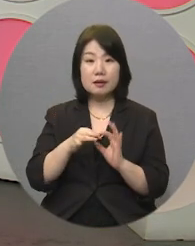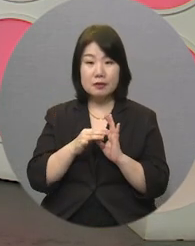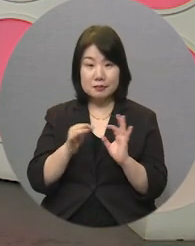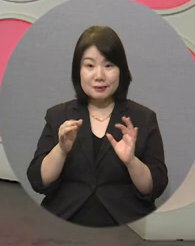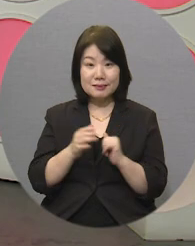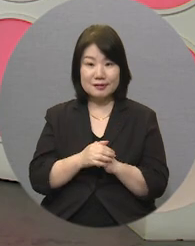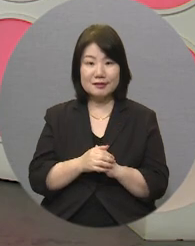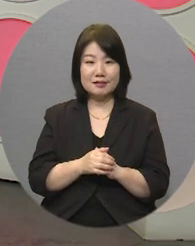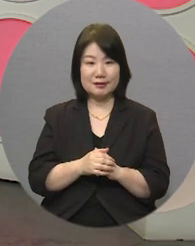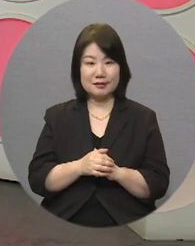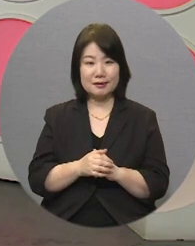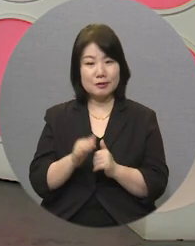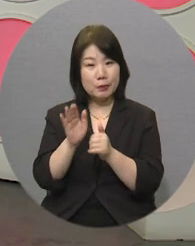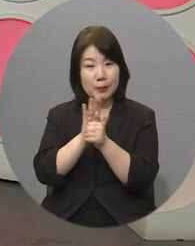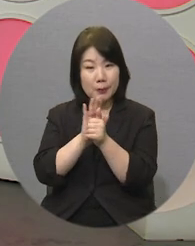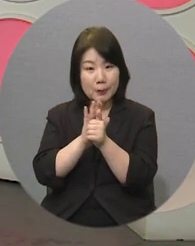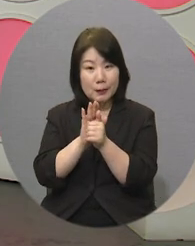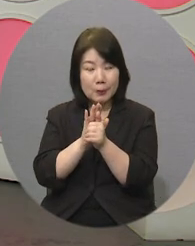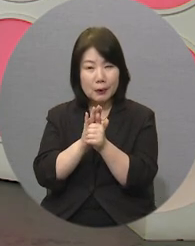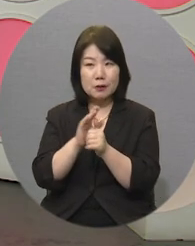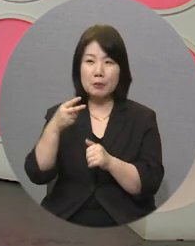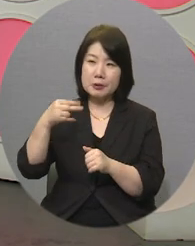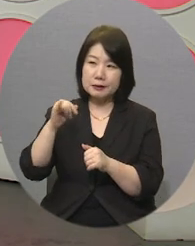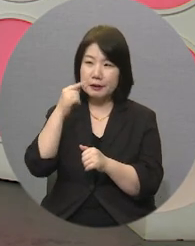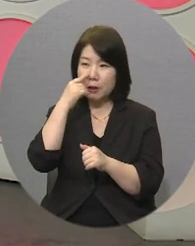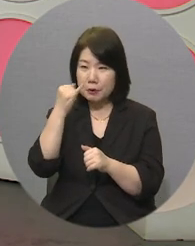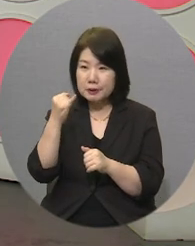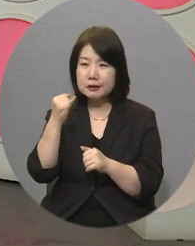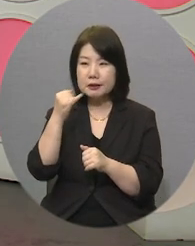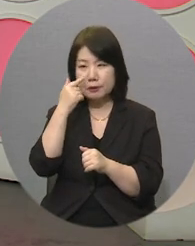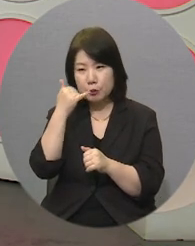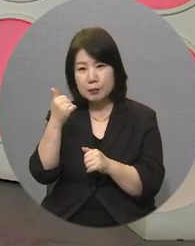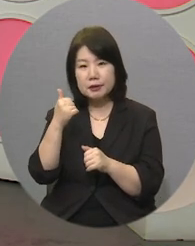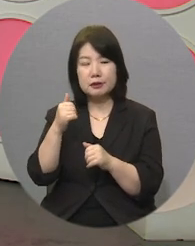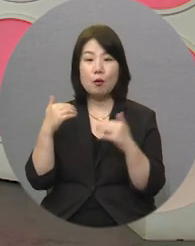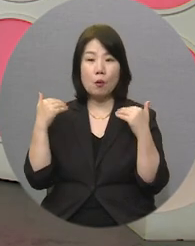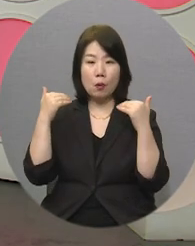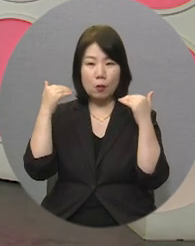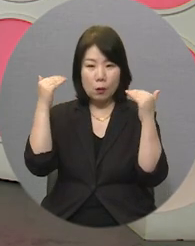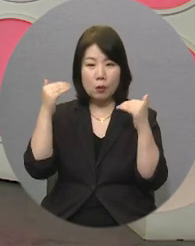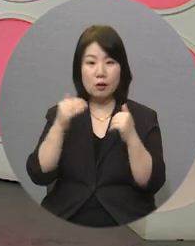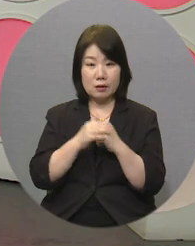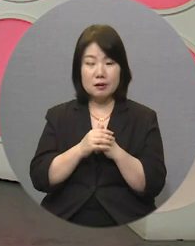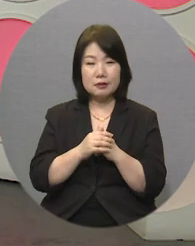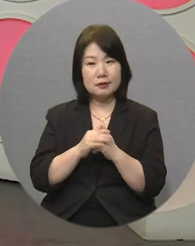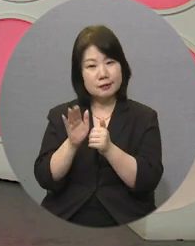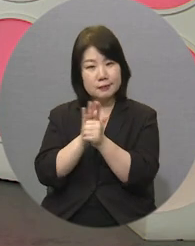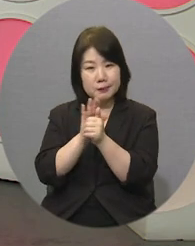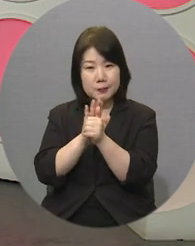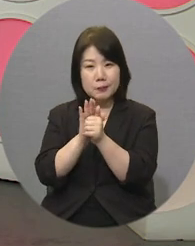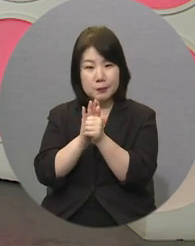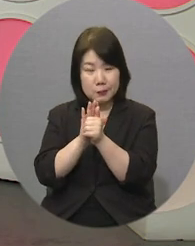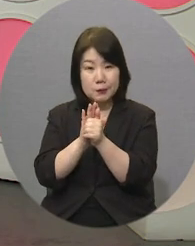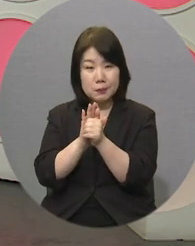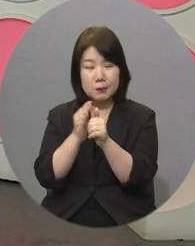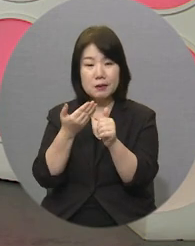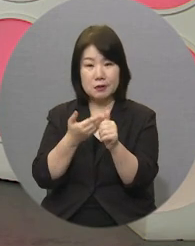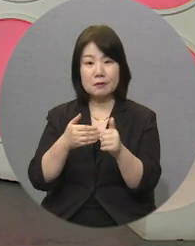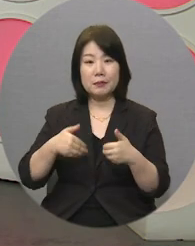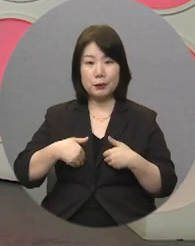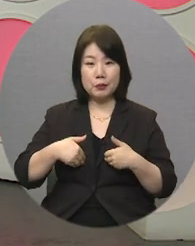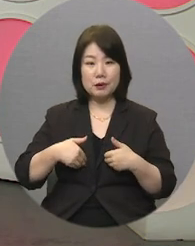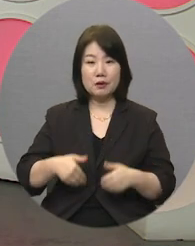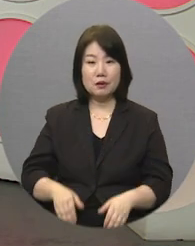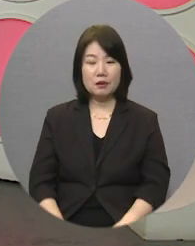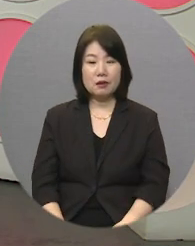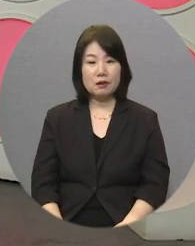됐든 그렇죠. 또 시댁 식구가 됐든 어른들도 한번 생각을 해보고 주인공 맞아요. 그렇죠. 어른들의 또 맞아요.